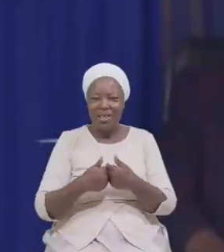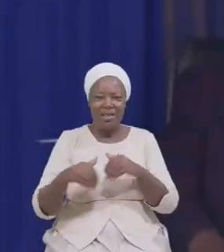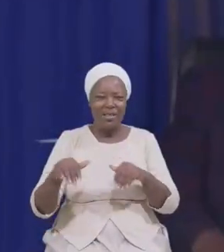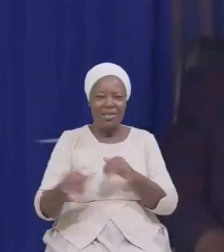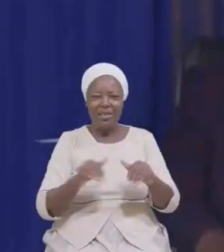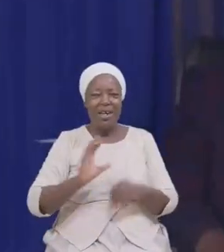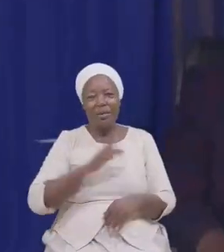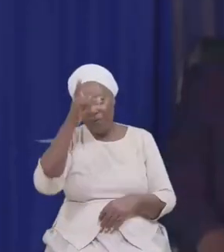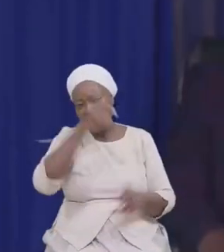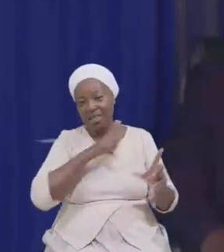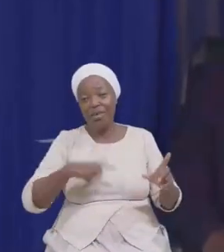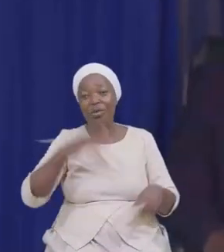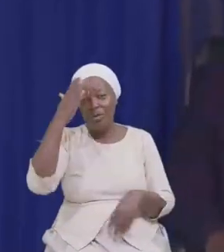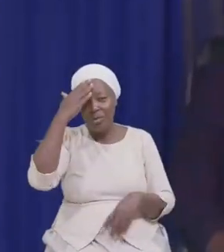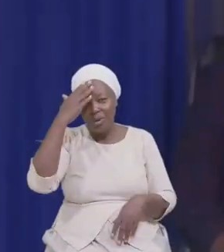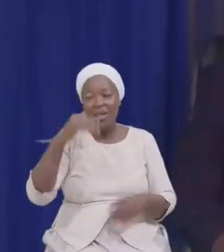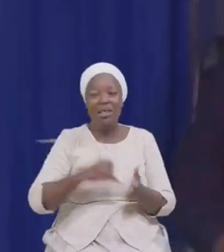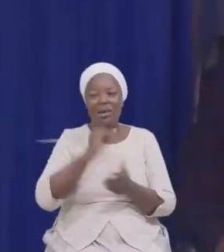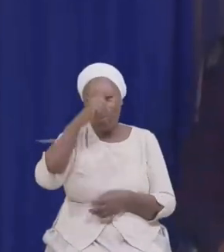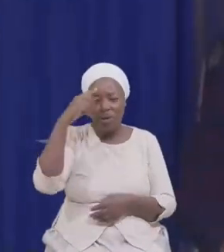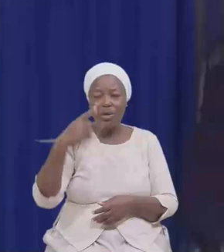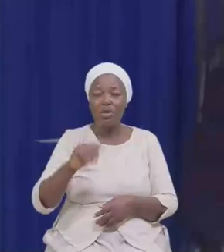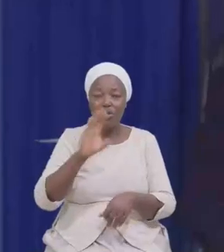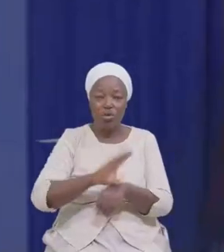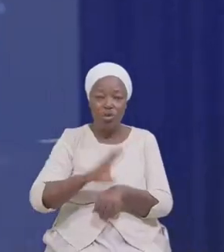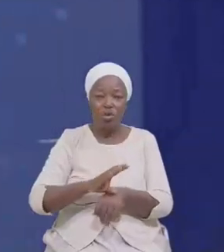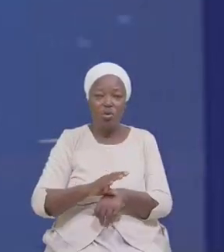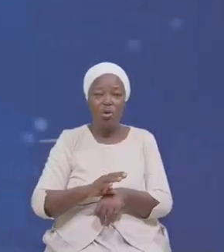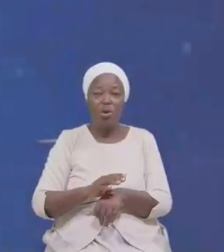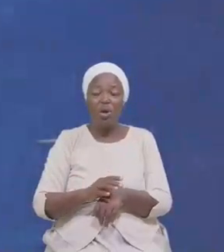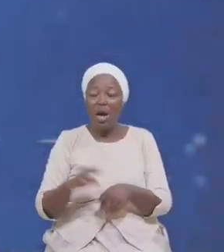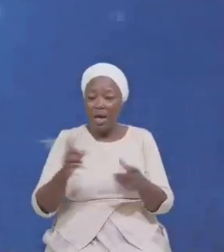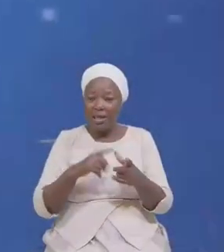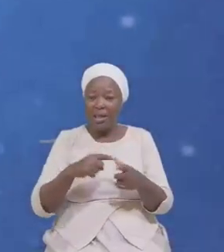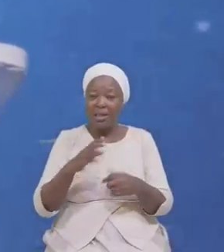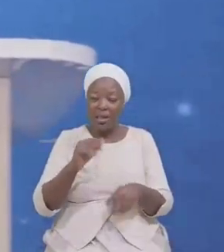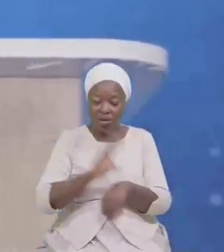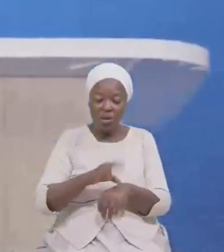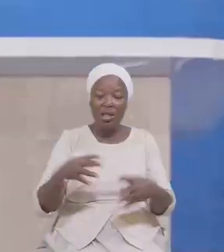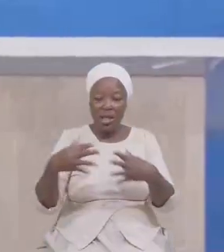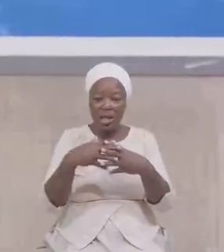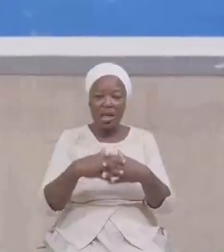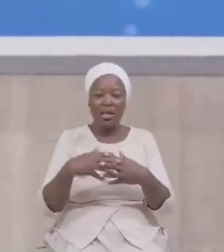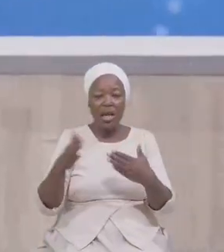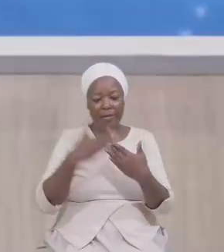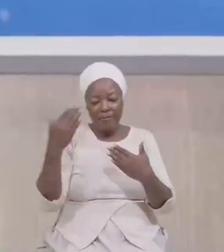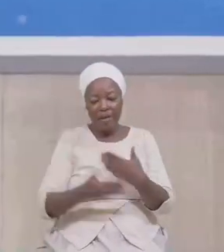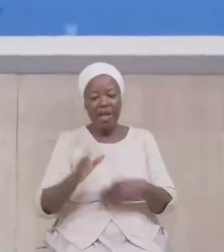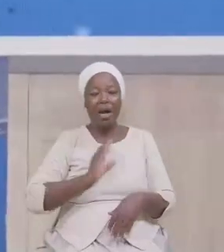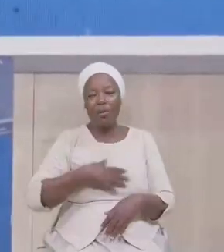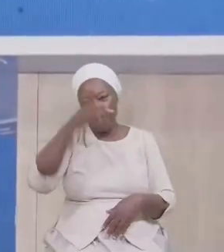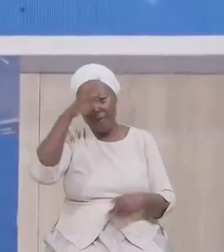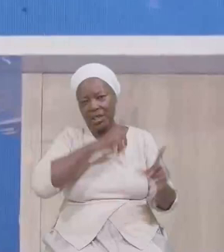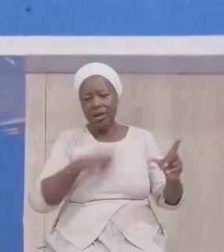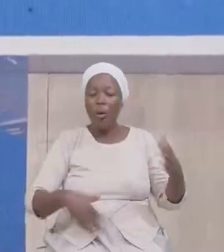L'église, la dénomination, ils m'ont encore invité l'année qui a suivi pour venir continuer